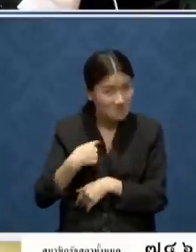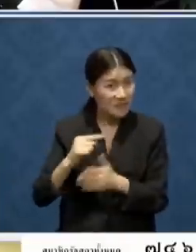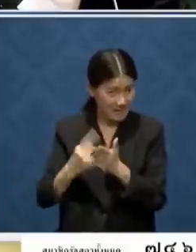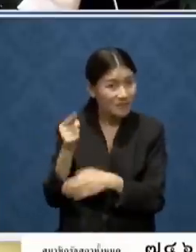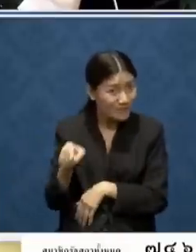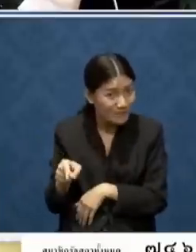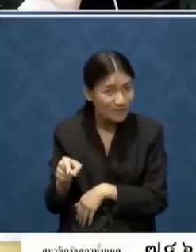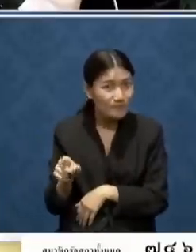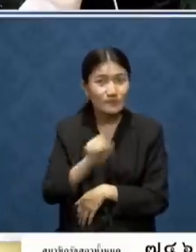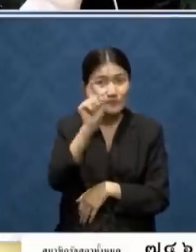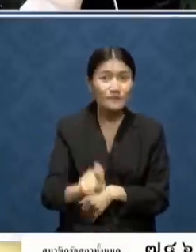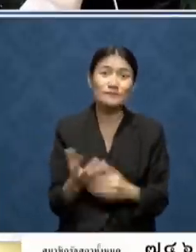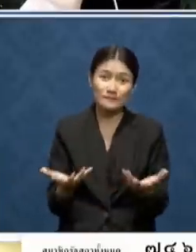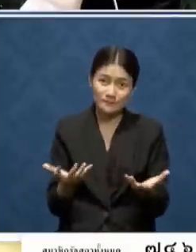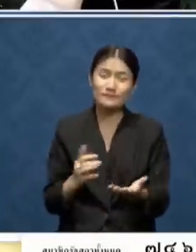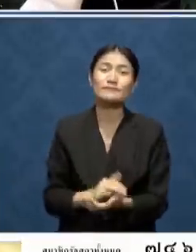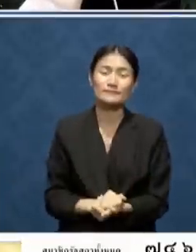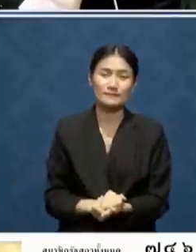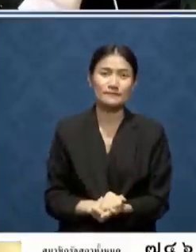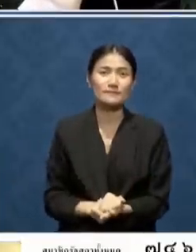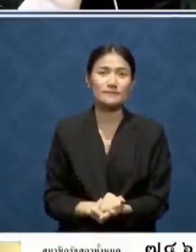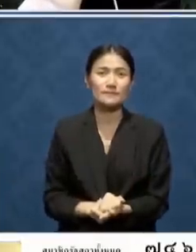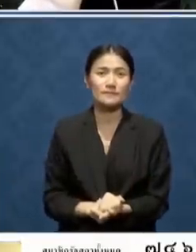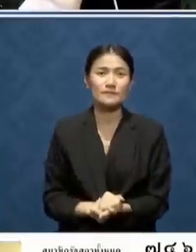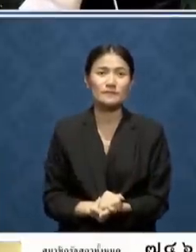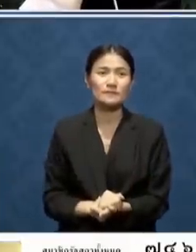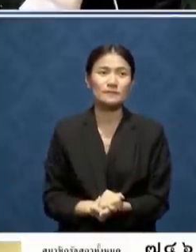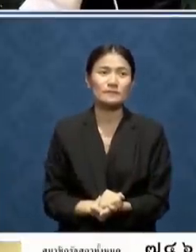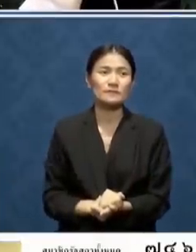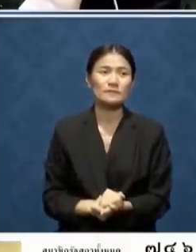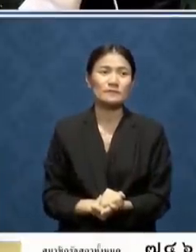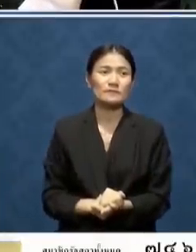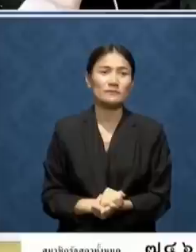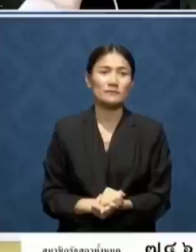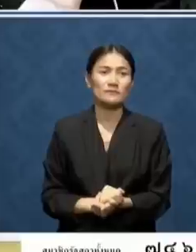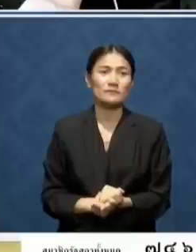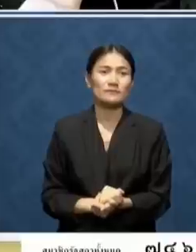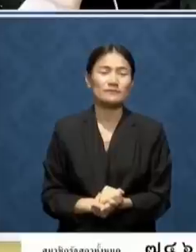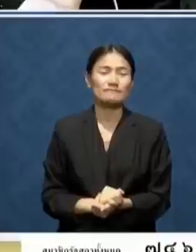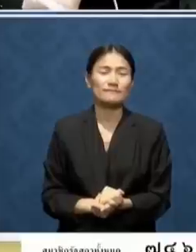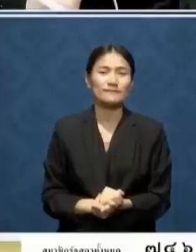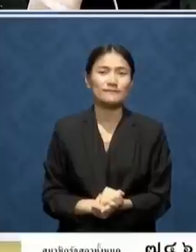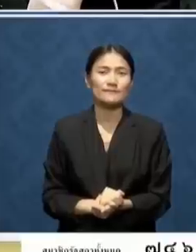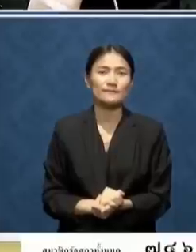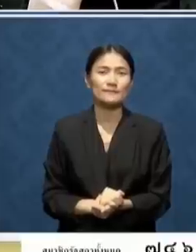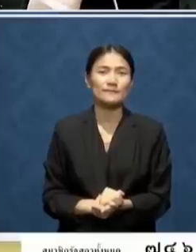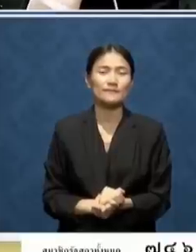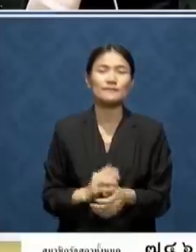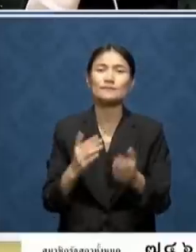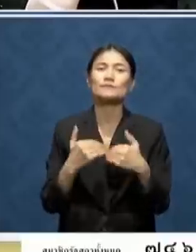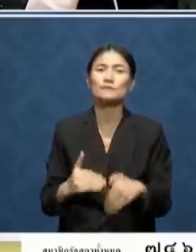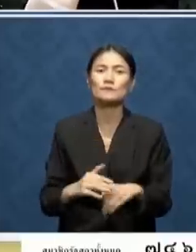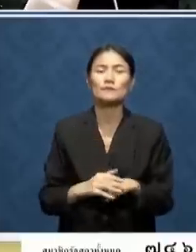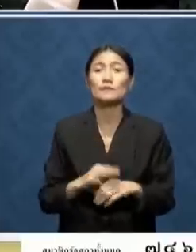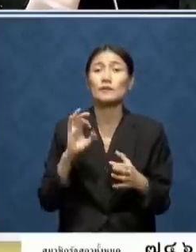เรื่องต่อมาค่ะก็คือเรื่องที่อยากที่จะเป็นความเสี่ยงที่